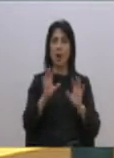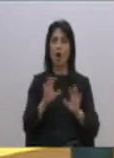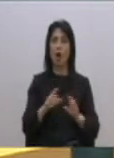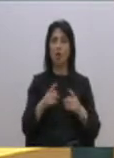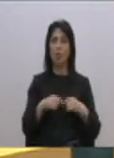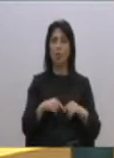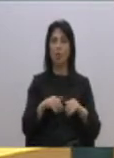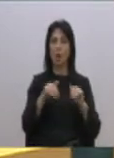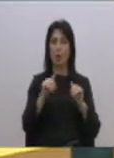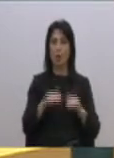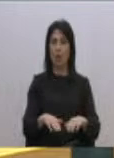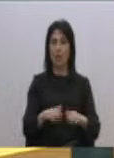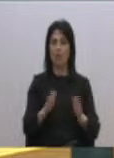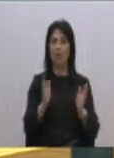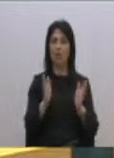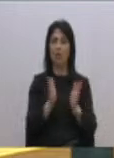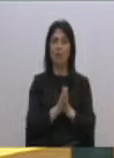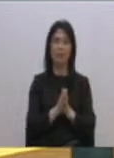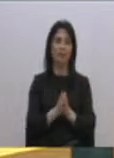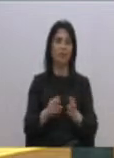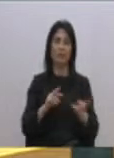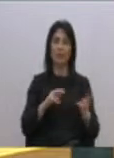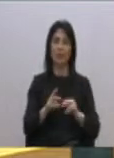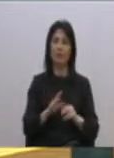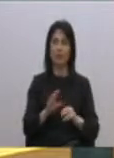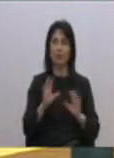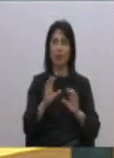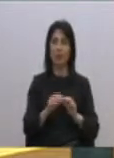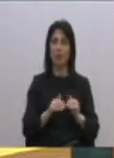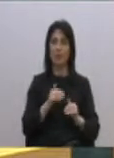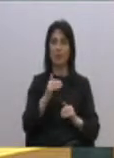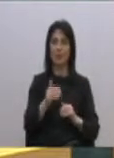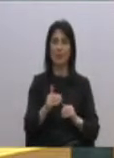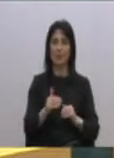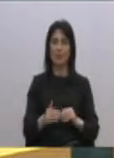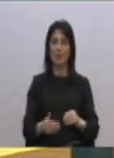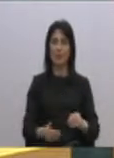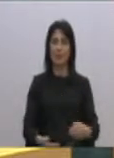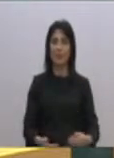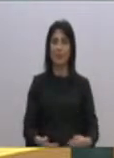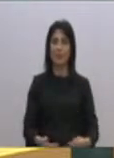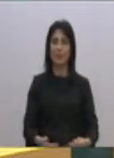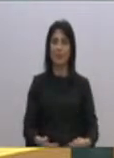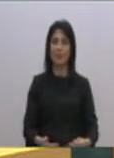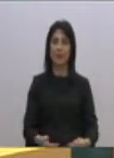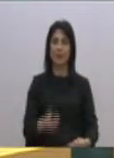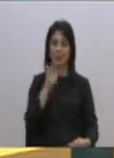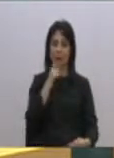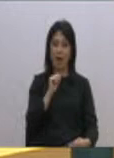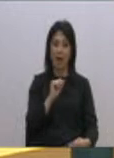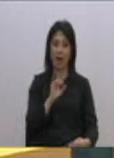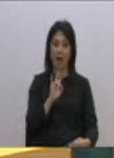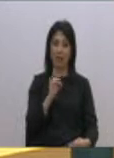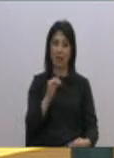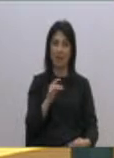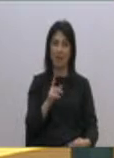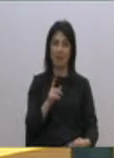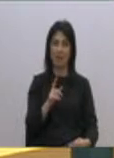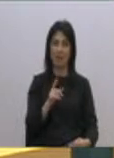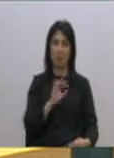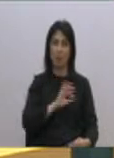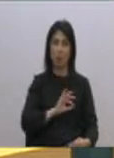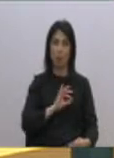ორგანოს გადაწყვეტილებას ხომ არ შევაცვლევინებთ არაკონსტიტუციურს. Ეხლა ბატონი ანდრის დონის